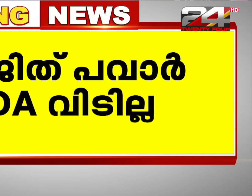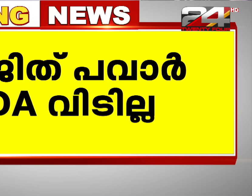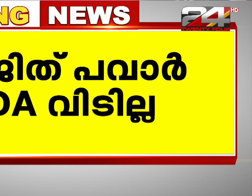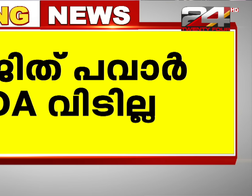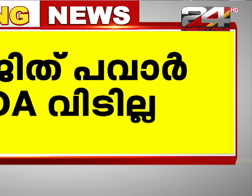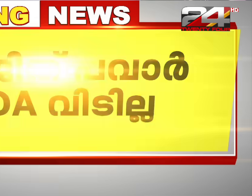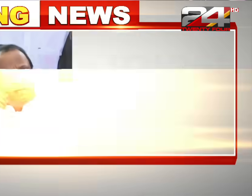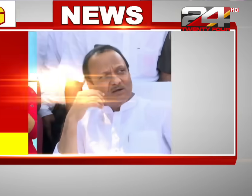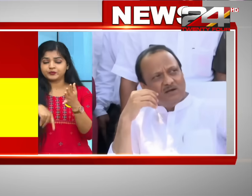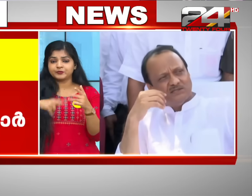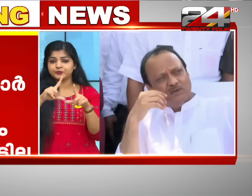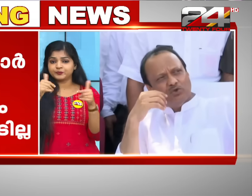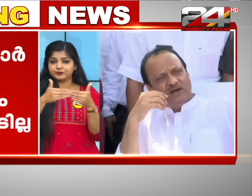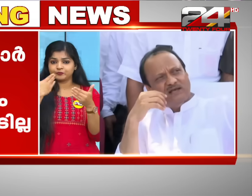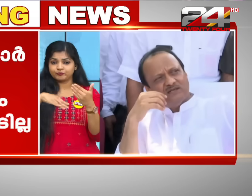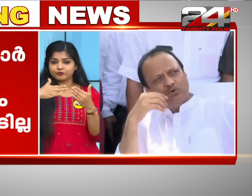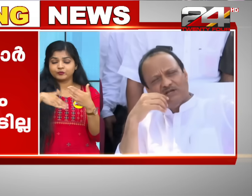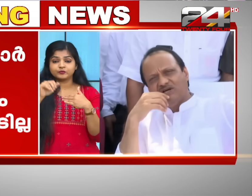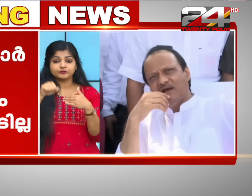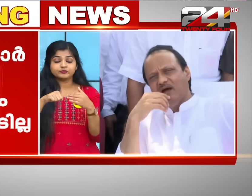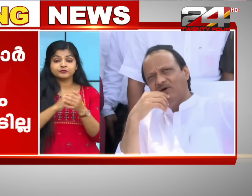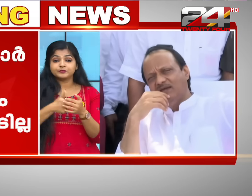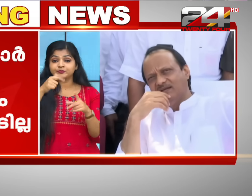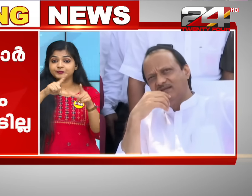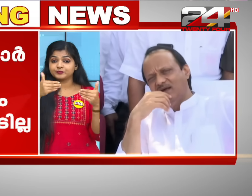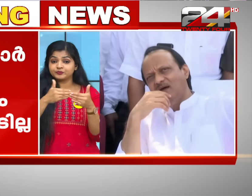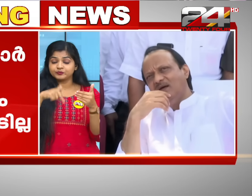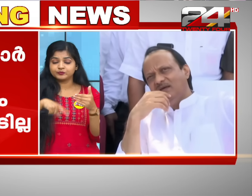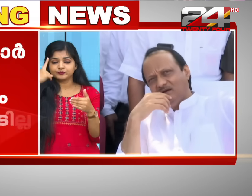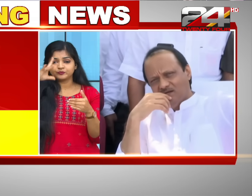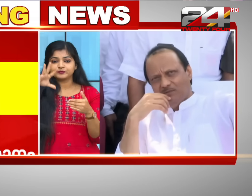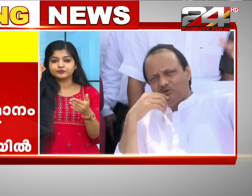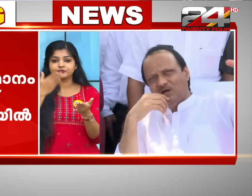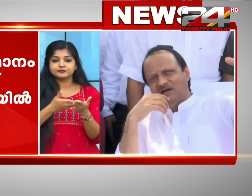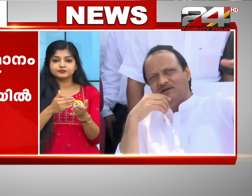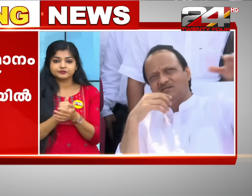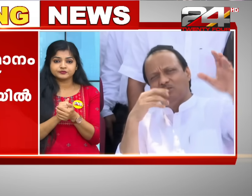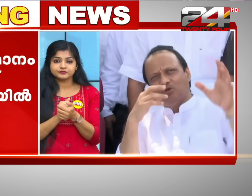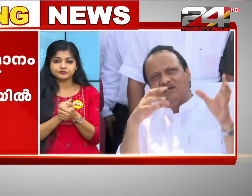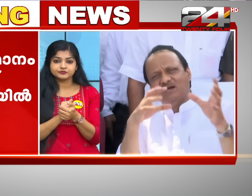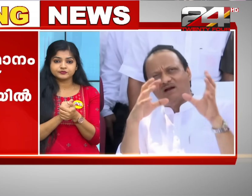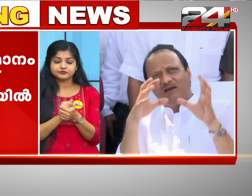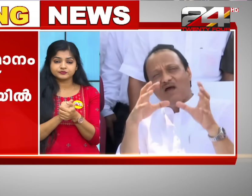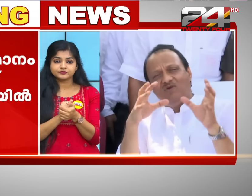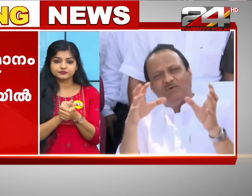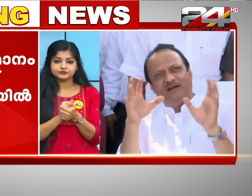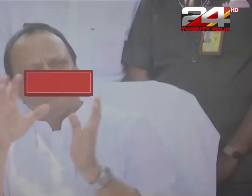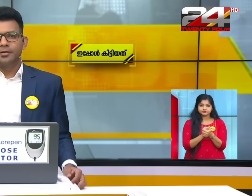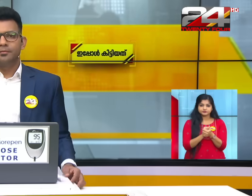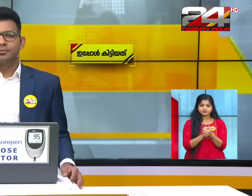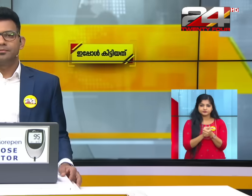പോകാം എന്നതാണ് നേതൃയോഗത്തിൽ എടുത്തിരിക്കുന്ന ഒരു ധാരണ ശ്രീനാഥ ചന്ദ്രനാണ് മുംബൈയിൽ നിന്ന്